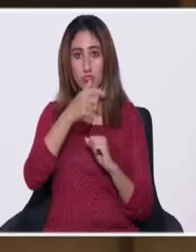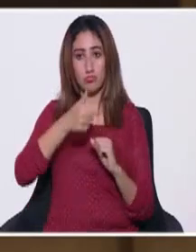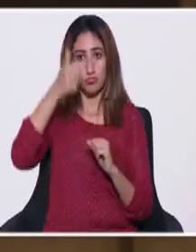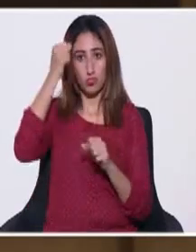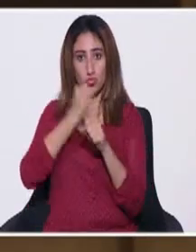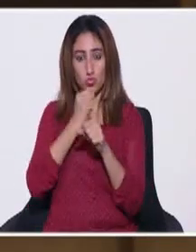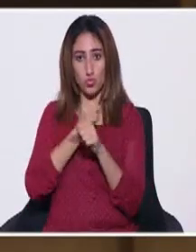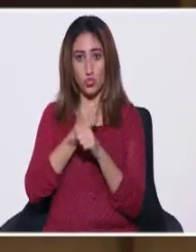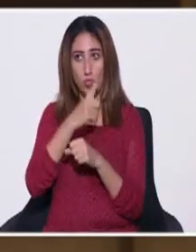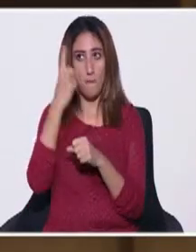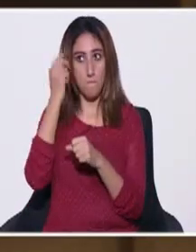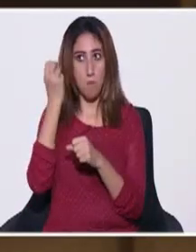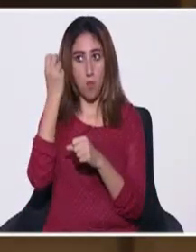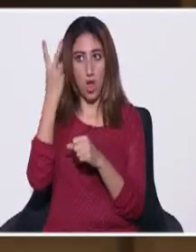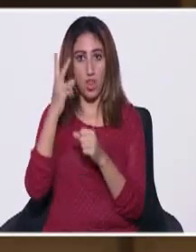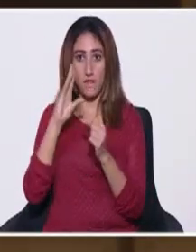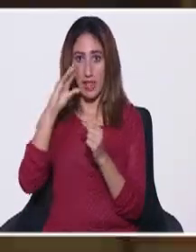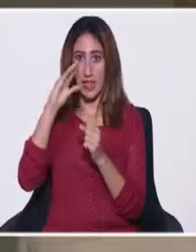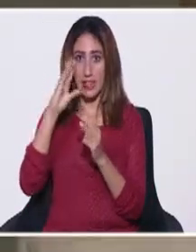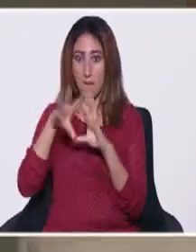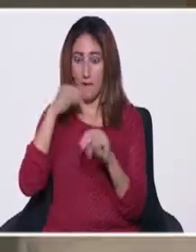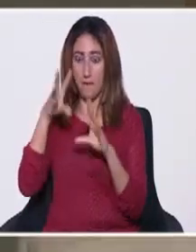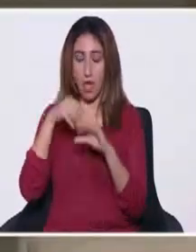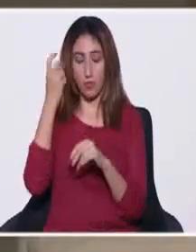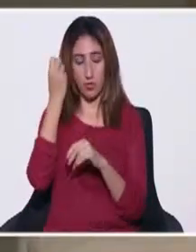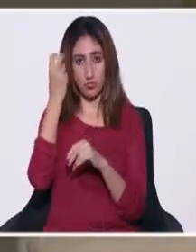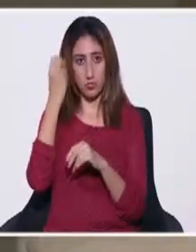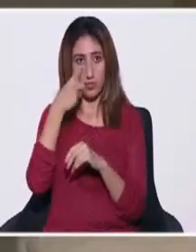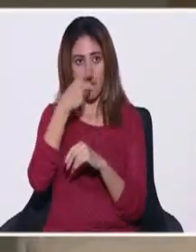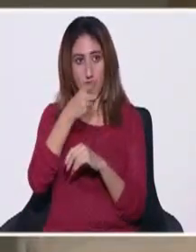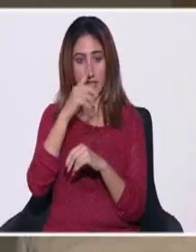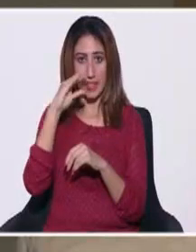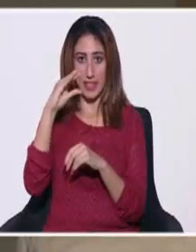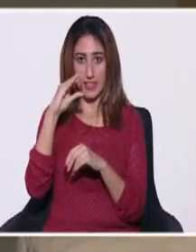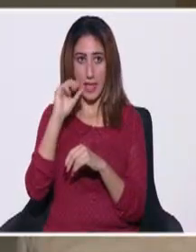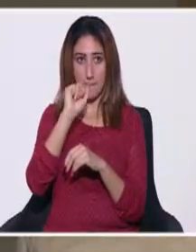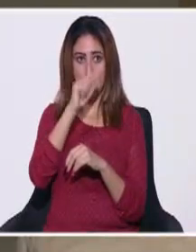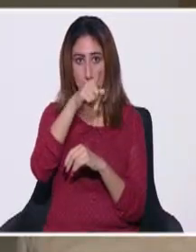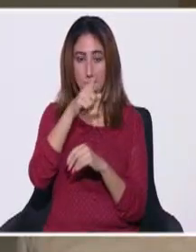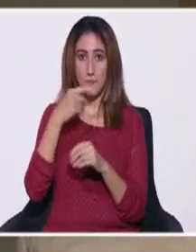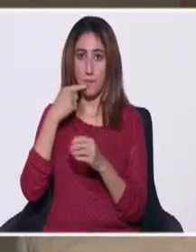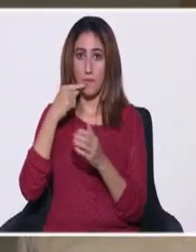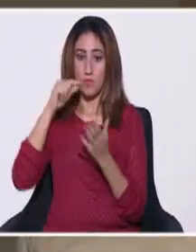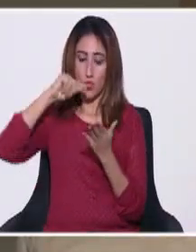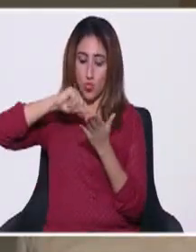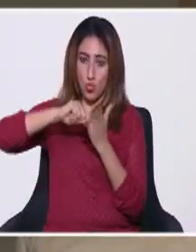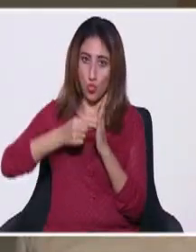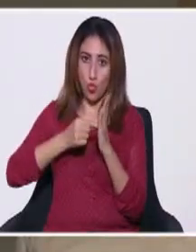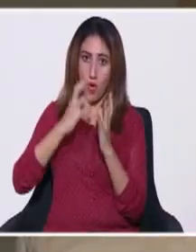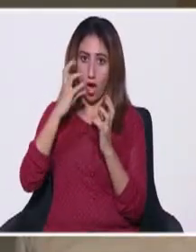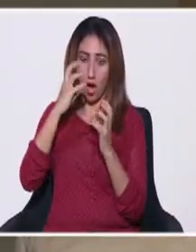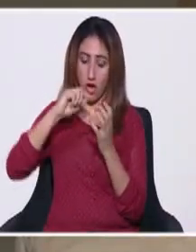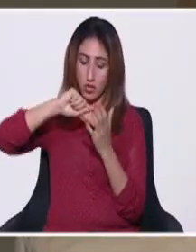العديد من المؤلفات والكتب. بالظبط. انا عندي مؤلفين، هو كتابي الاولاني نقوش على الحجر، ده سيرتي